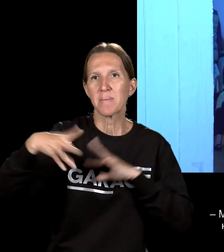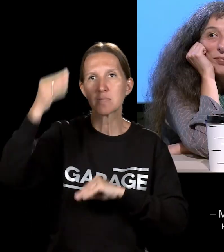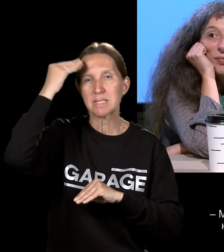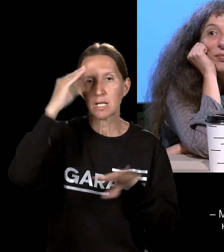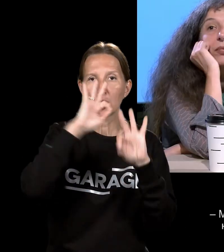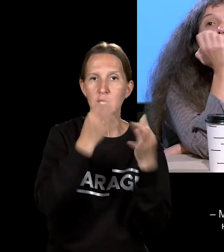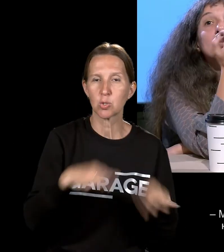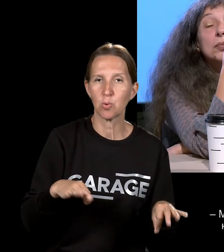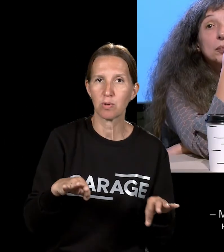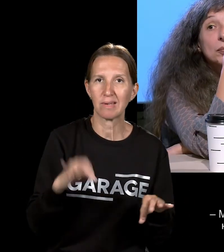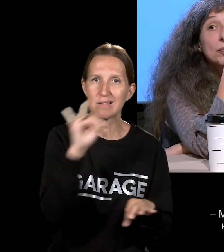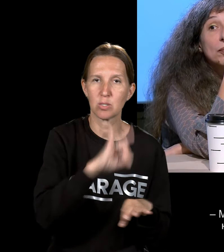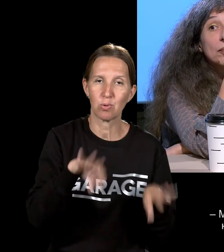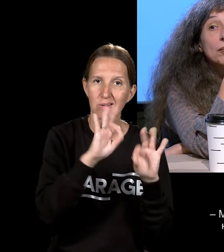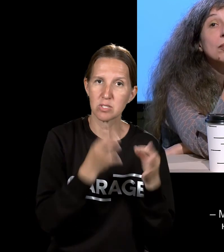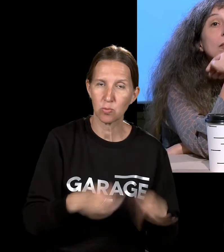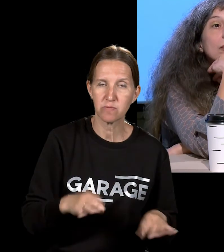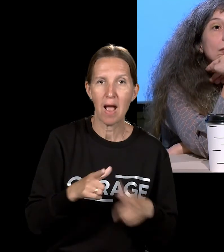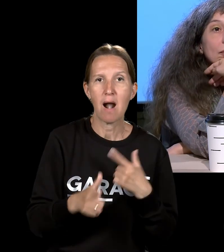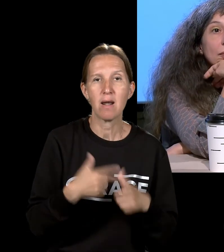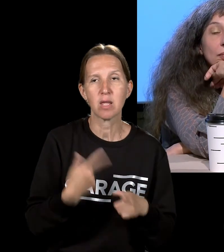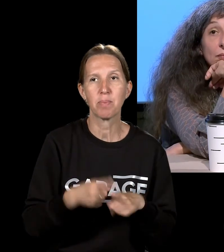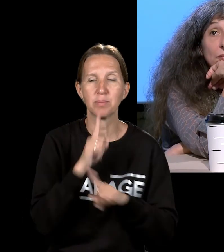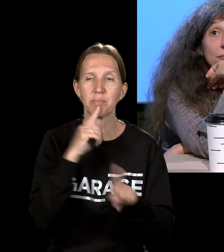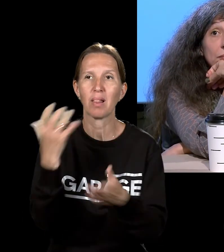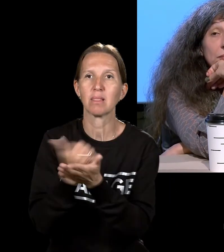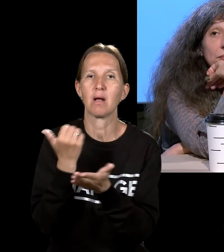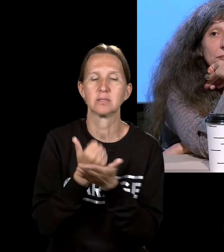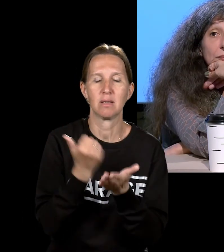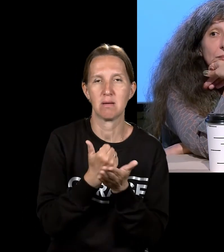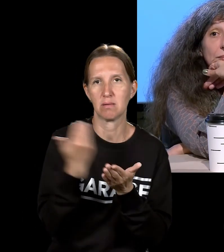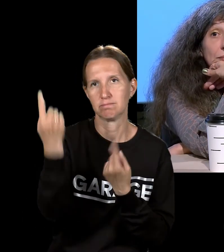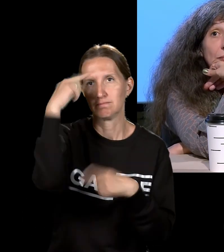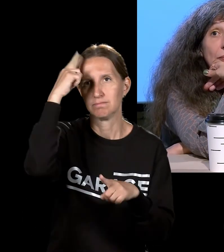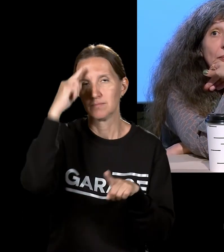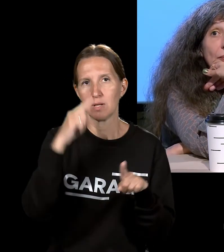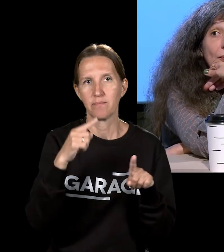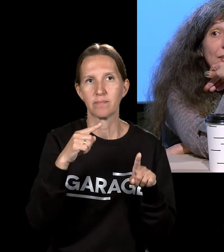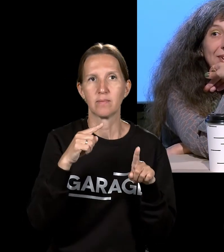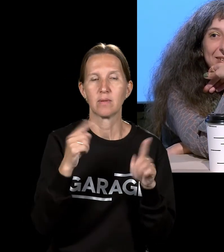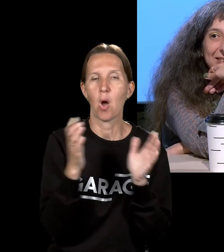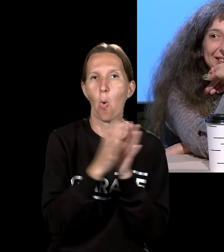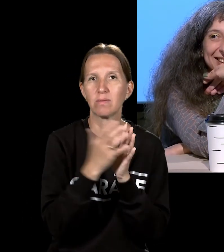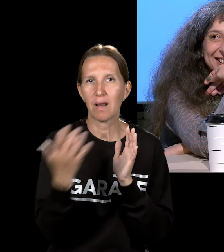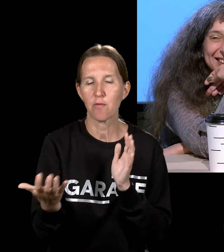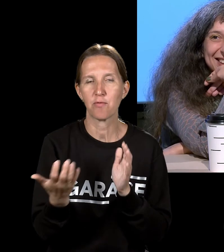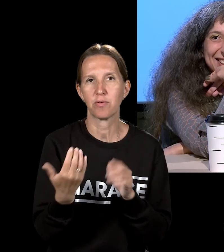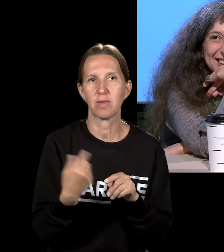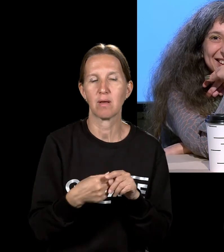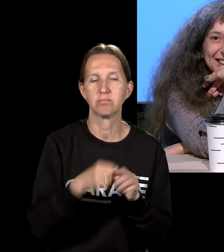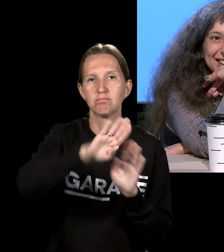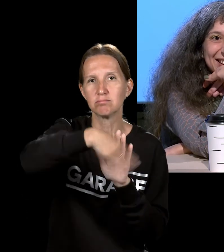переосмыслении истории искусства, сколько вот на таких найденных объектах, если так можно выразиться, как